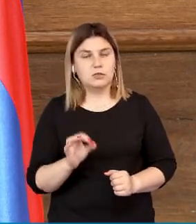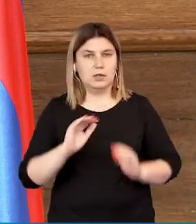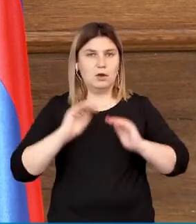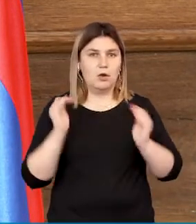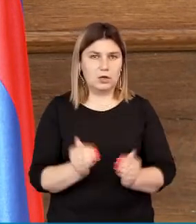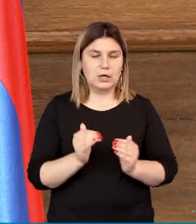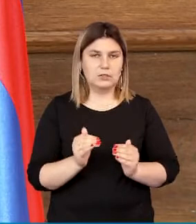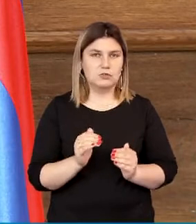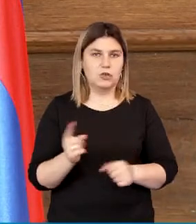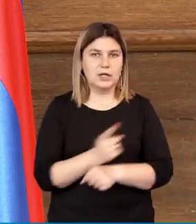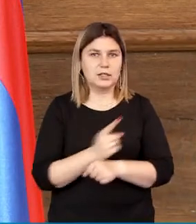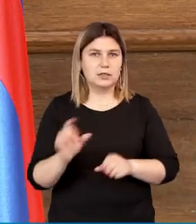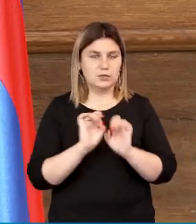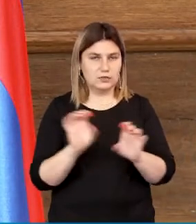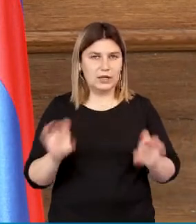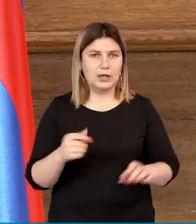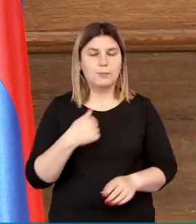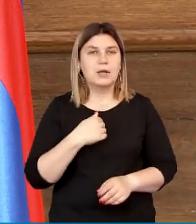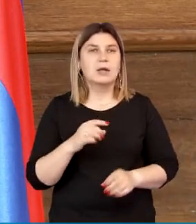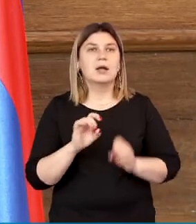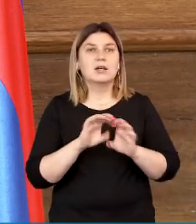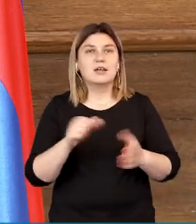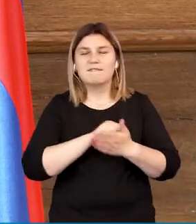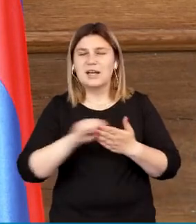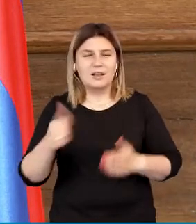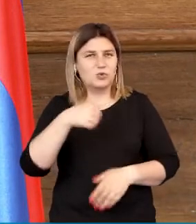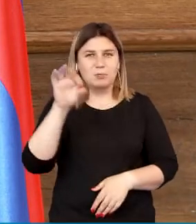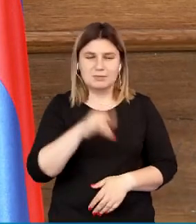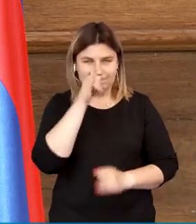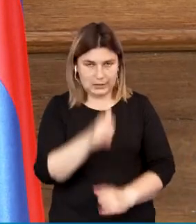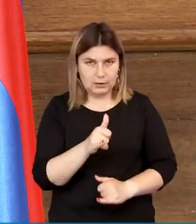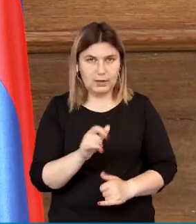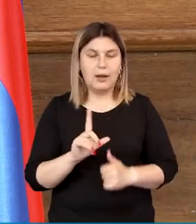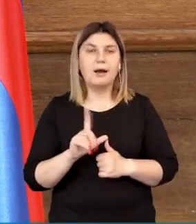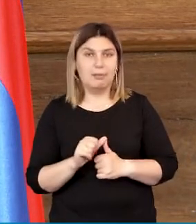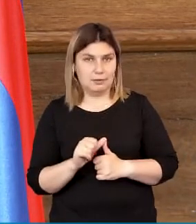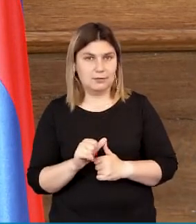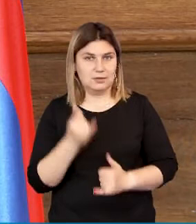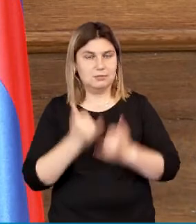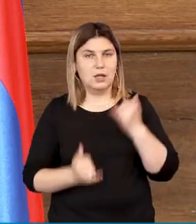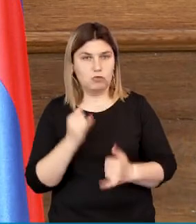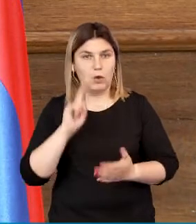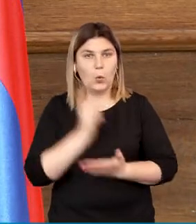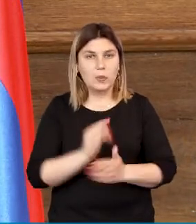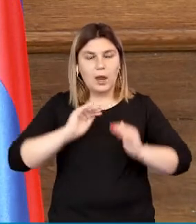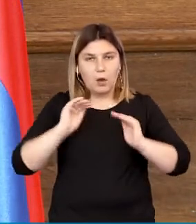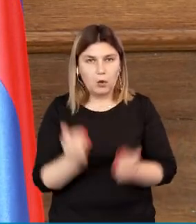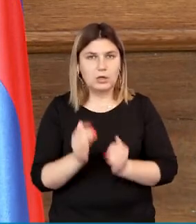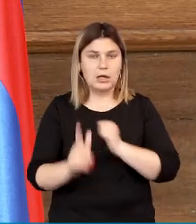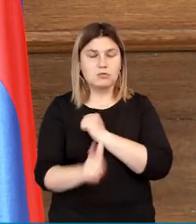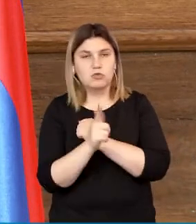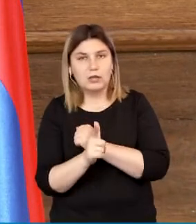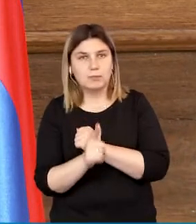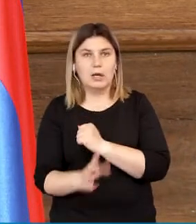ryzyko zakażenia. My tego ryzyka nie wyeliminujemy nigdy w 100%, ale jeżeli uda się ograniczyć o 70, może czasem